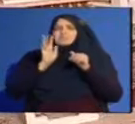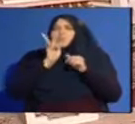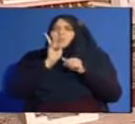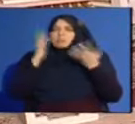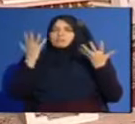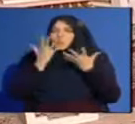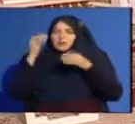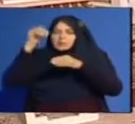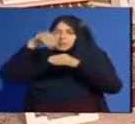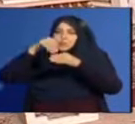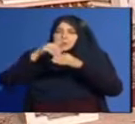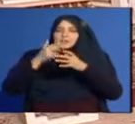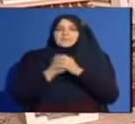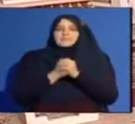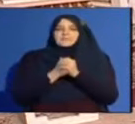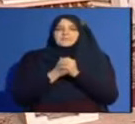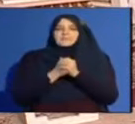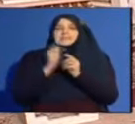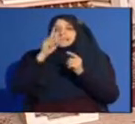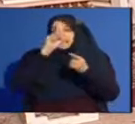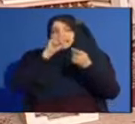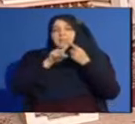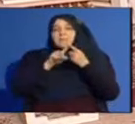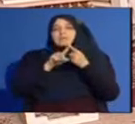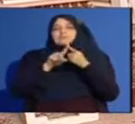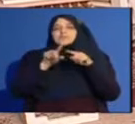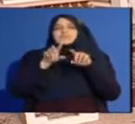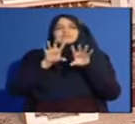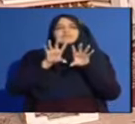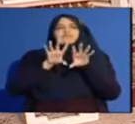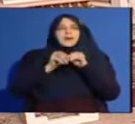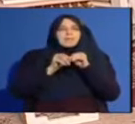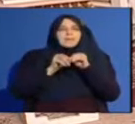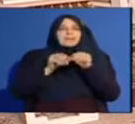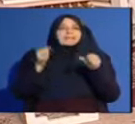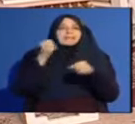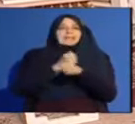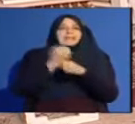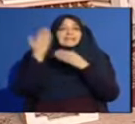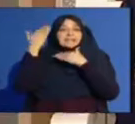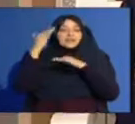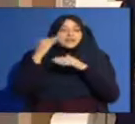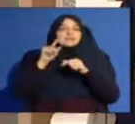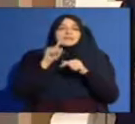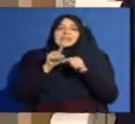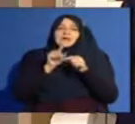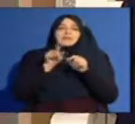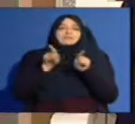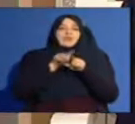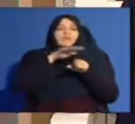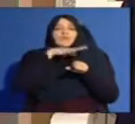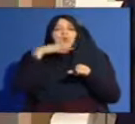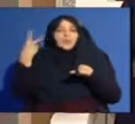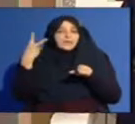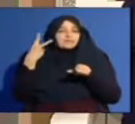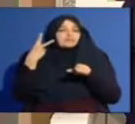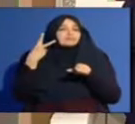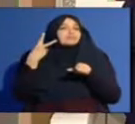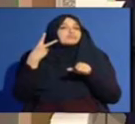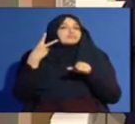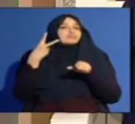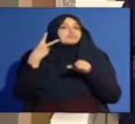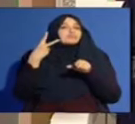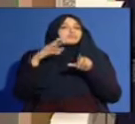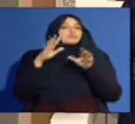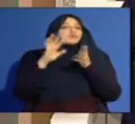الأسرة في ديار الغربة ثمرة من ثمرات الحياة الاجتماعية في مجتمع